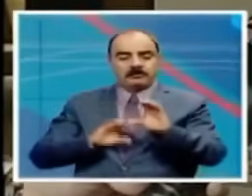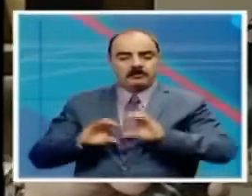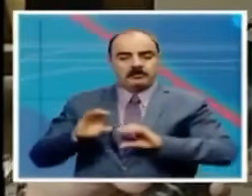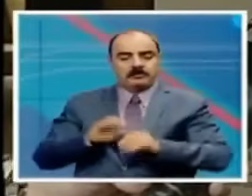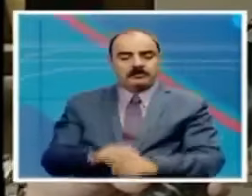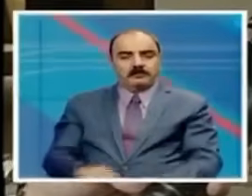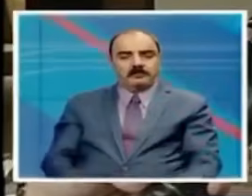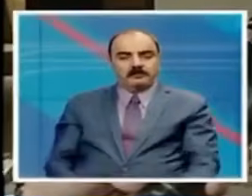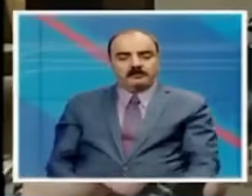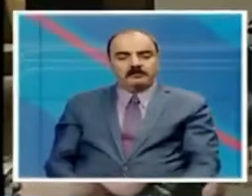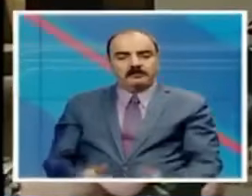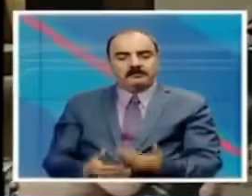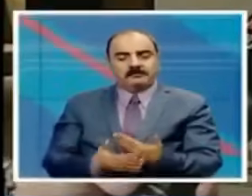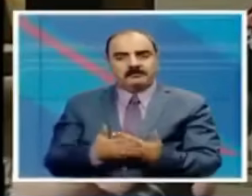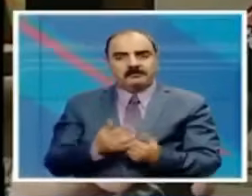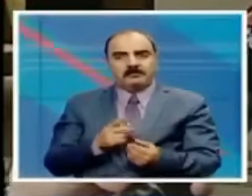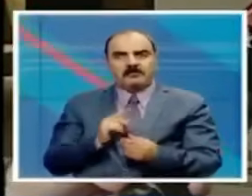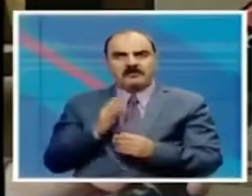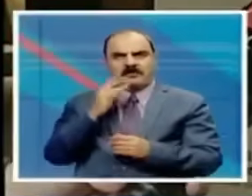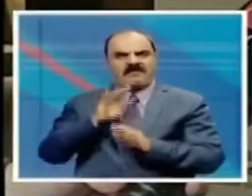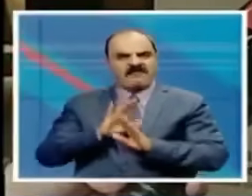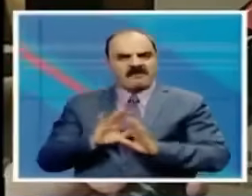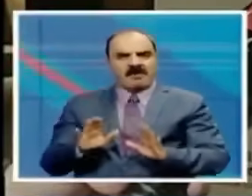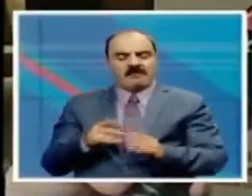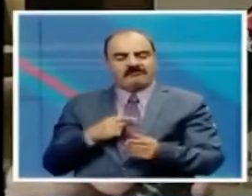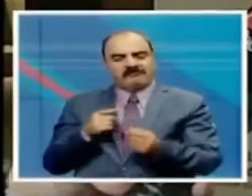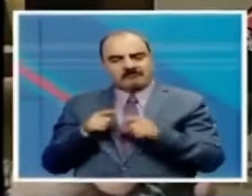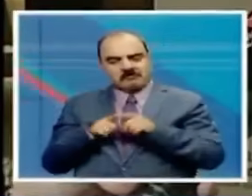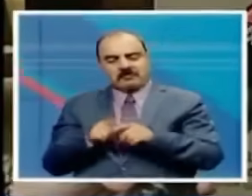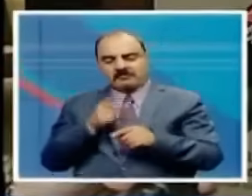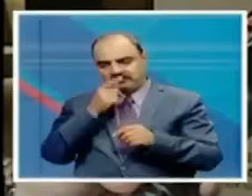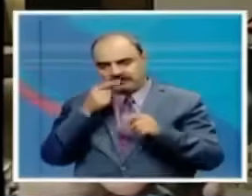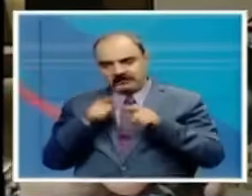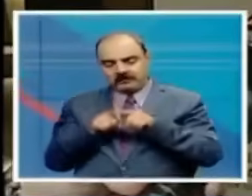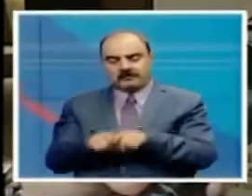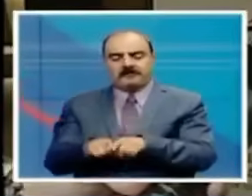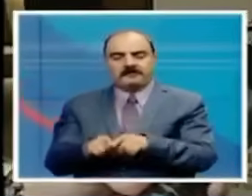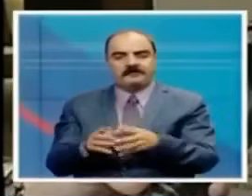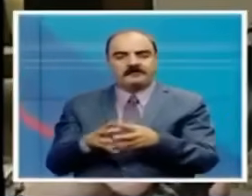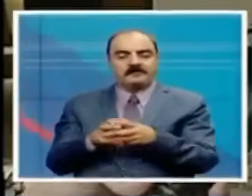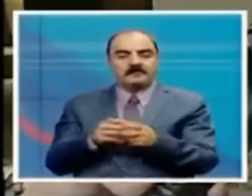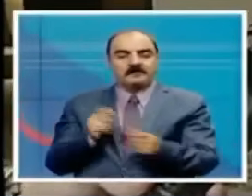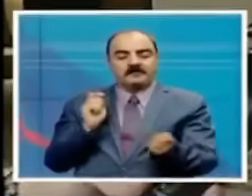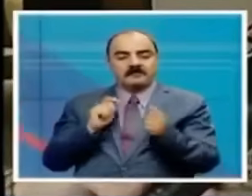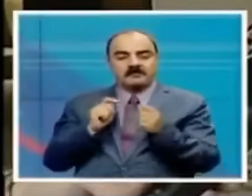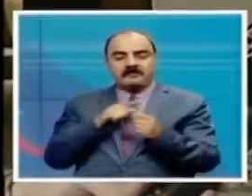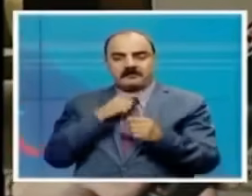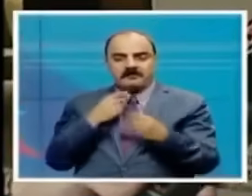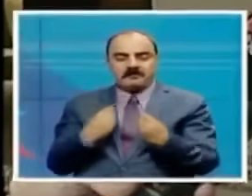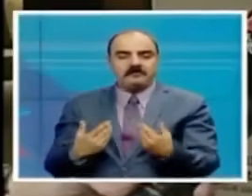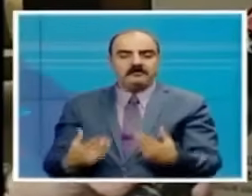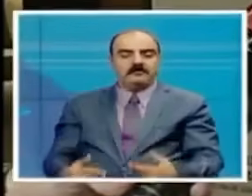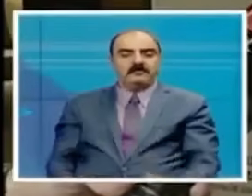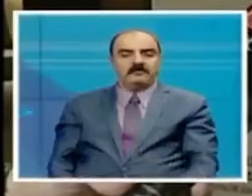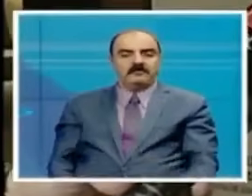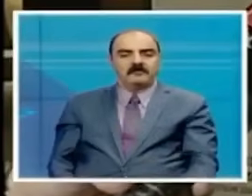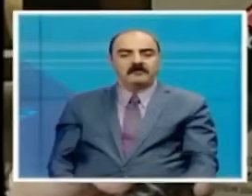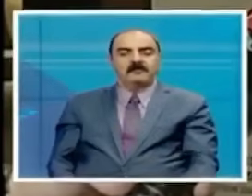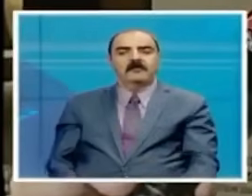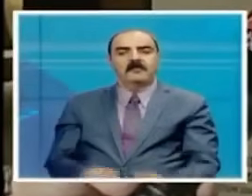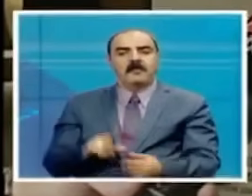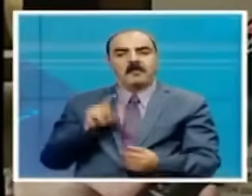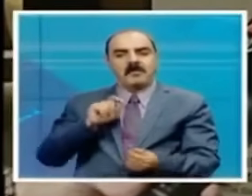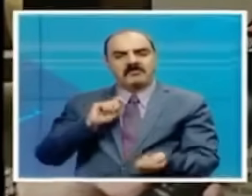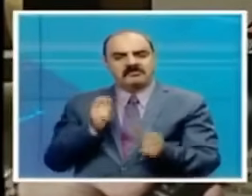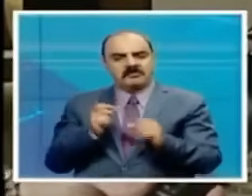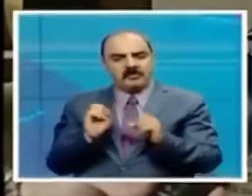في كفاءة استخدام الموارد والتوافق البيئي بما معناه الصناعة الخضراء. ازاي اعيد استخدام مية،